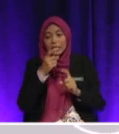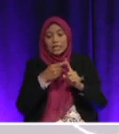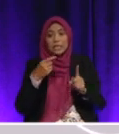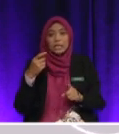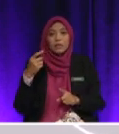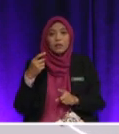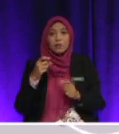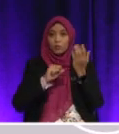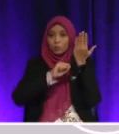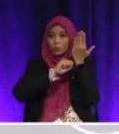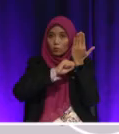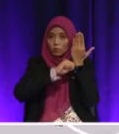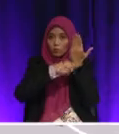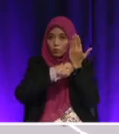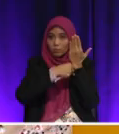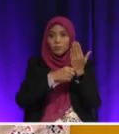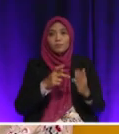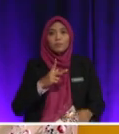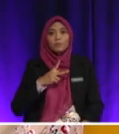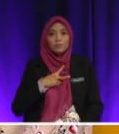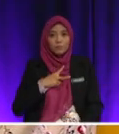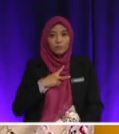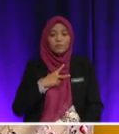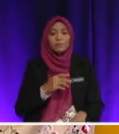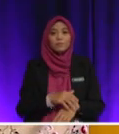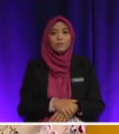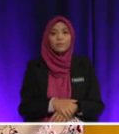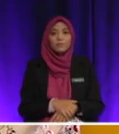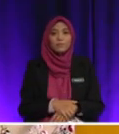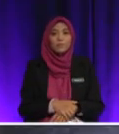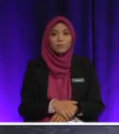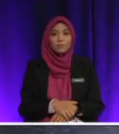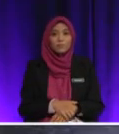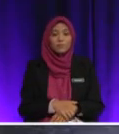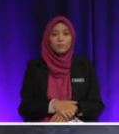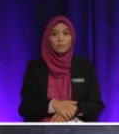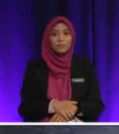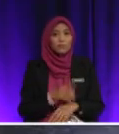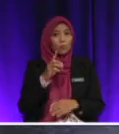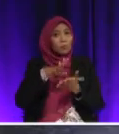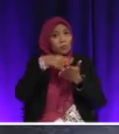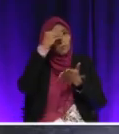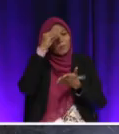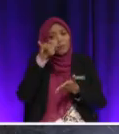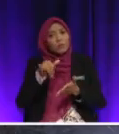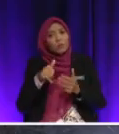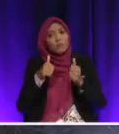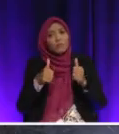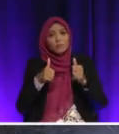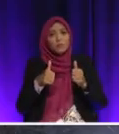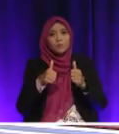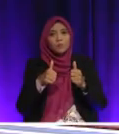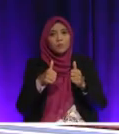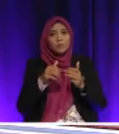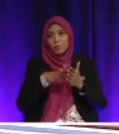ku ya bekas kusumbatku oke itu dia daripada satu pembelajaran yang kok baik satu